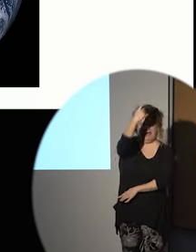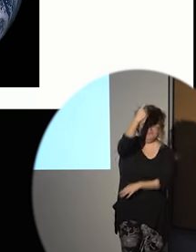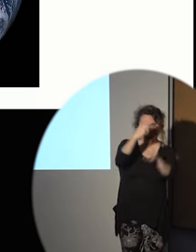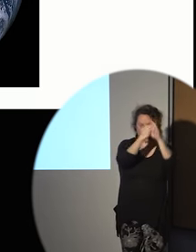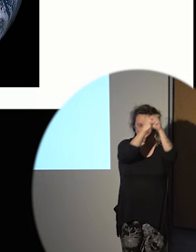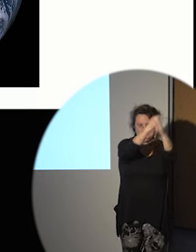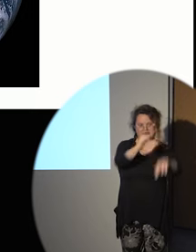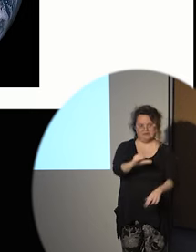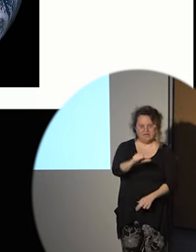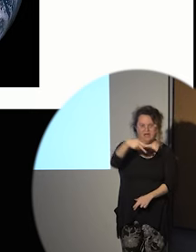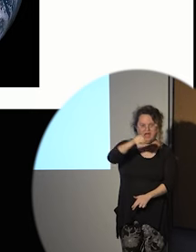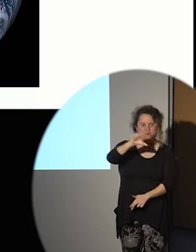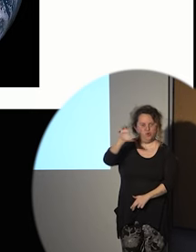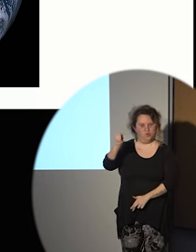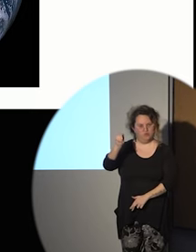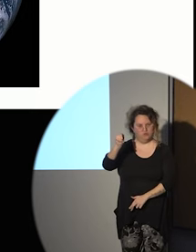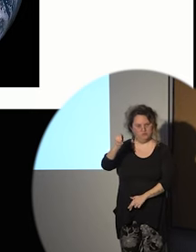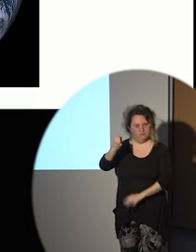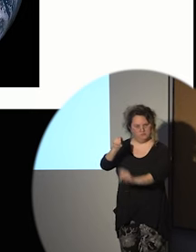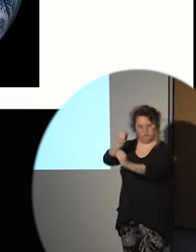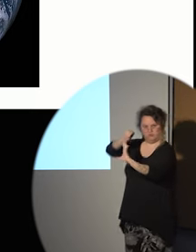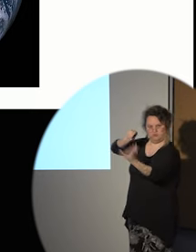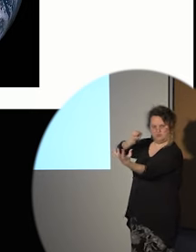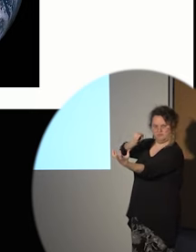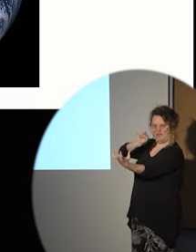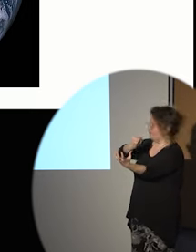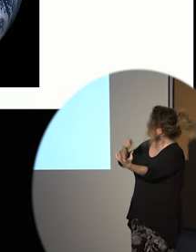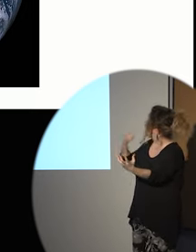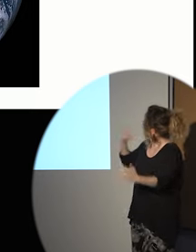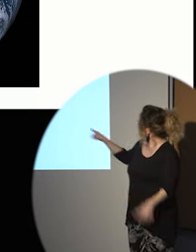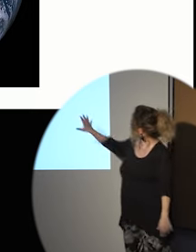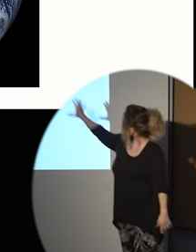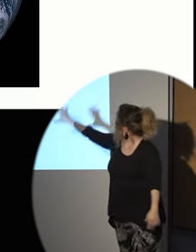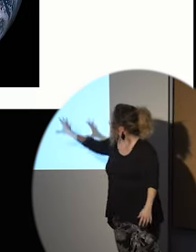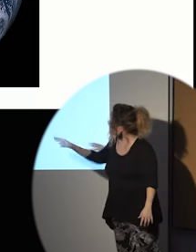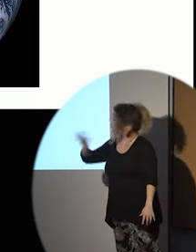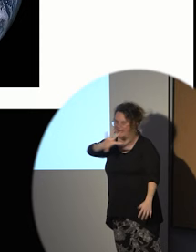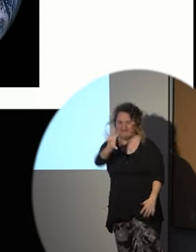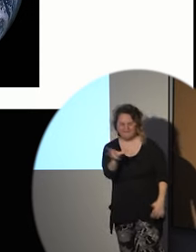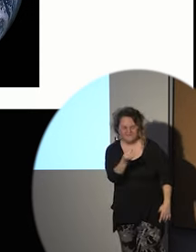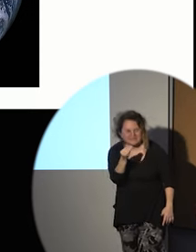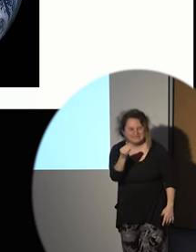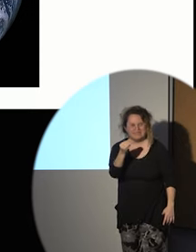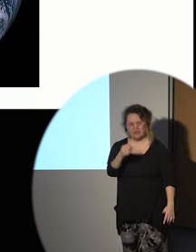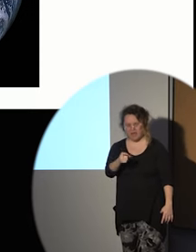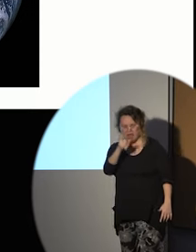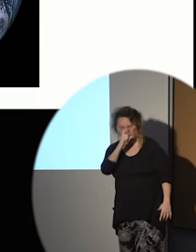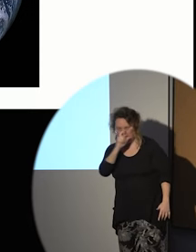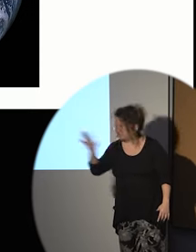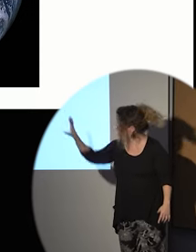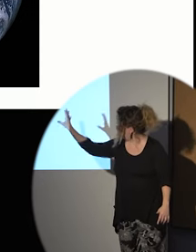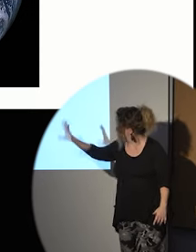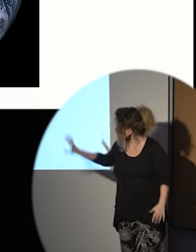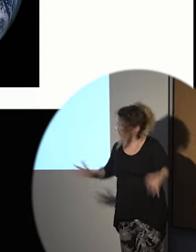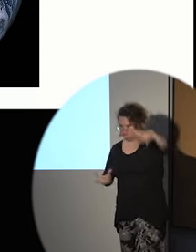Vous reconnaissez l'Afrique, vous connaissez Madagascar, ici, l'Arabie Saoudite, le pôle Sud. Et puis, on va faire un